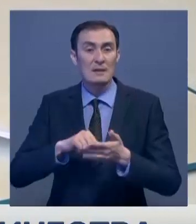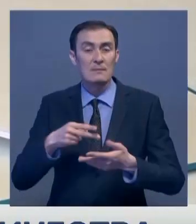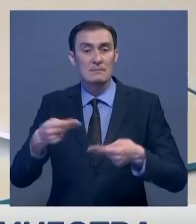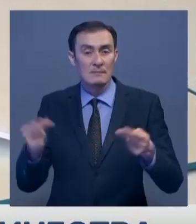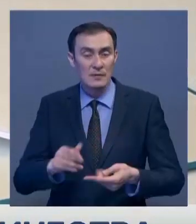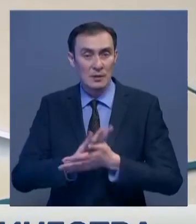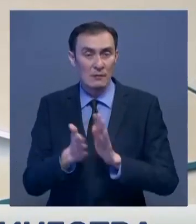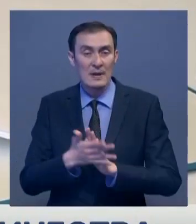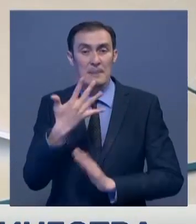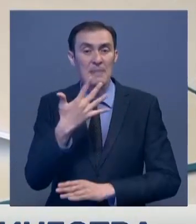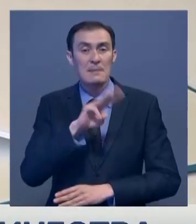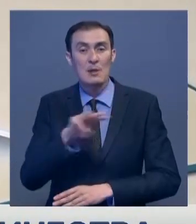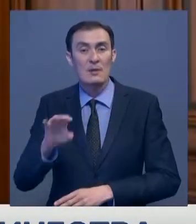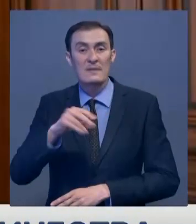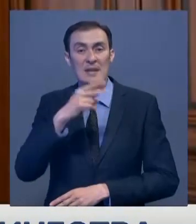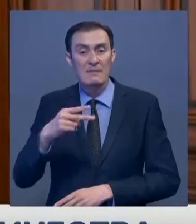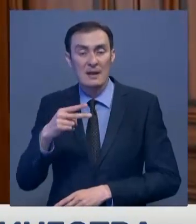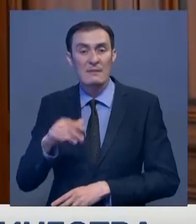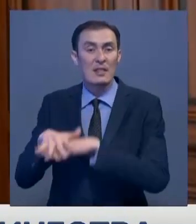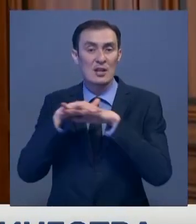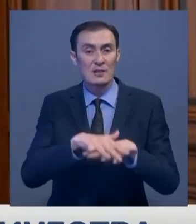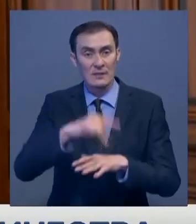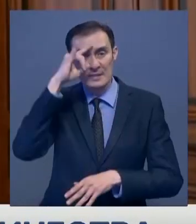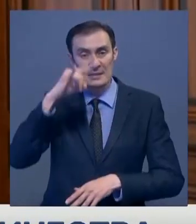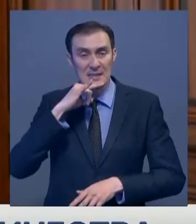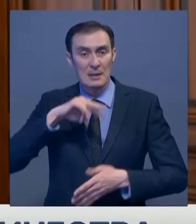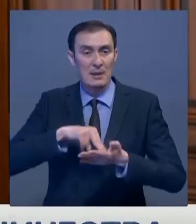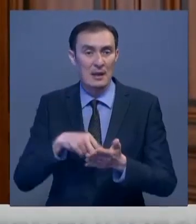5 миллионов евро в казахстанский проект.